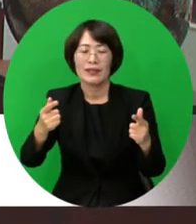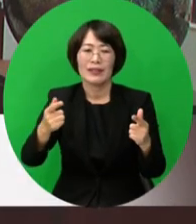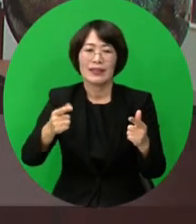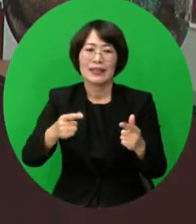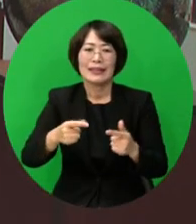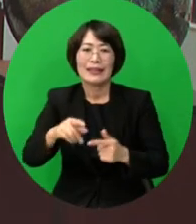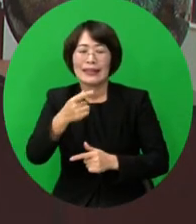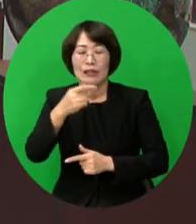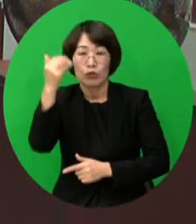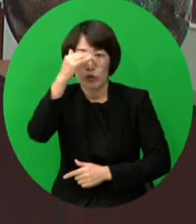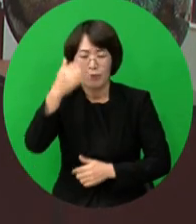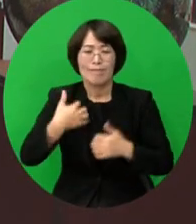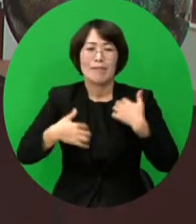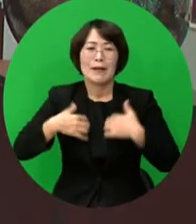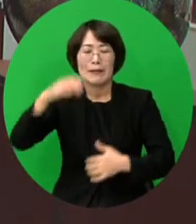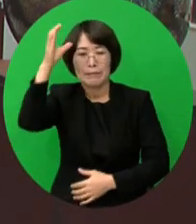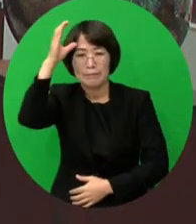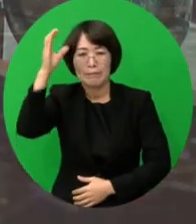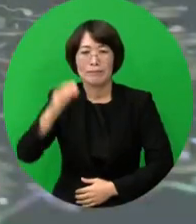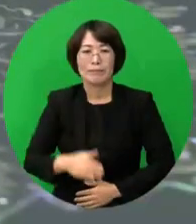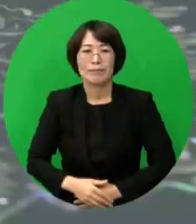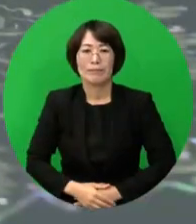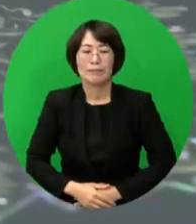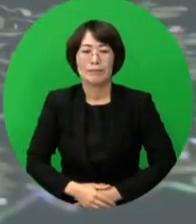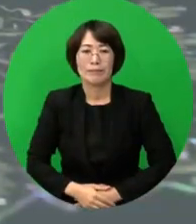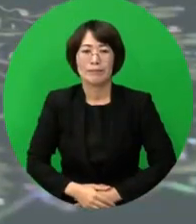있습니다. 김윤 기자입니다.